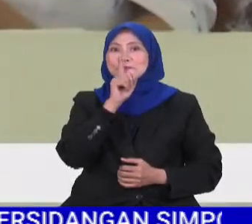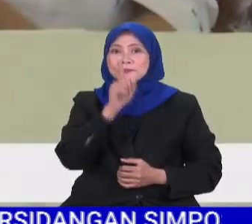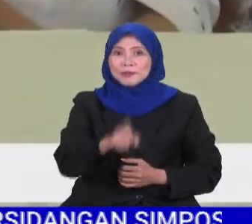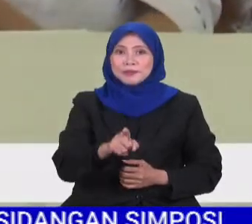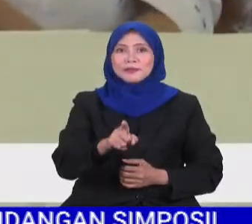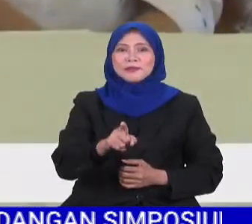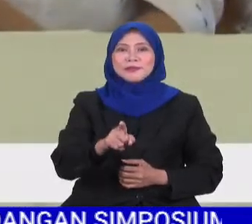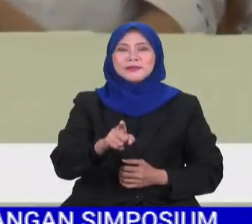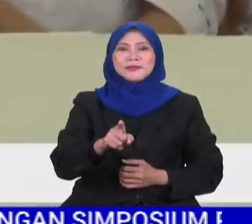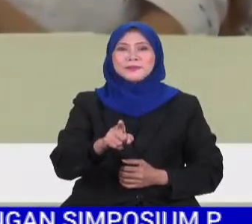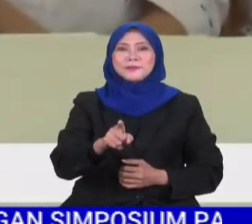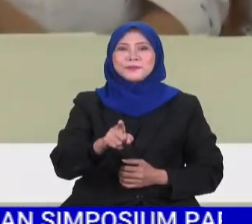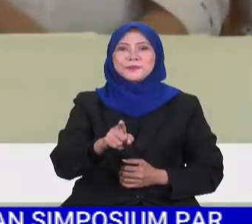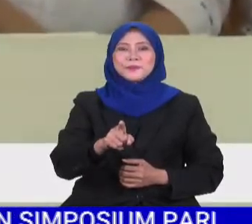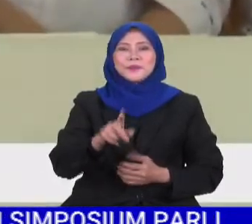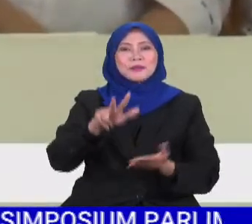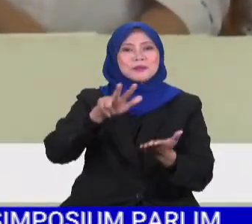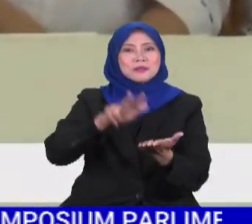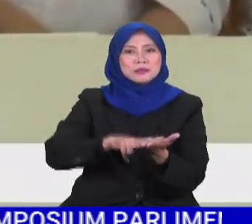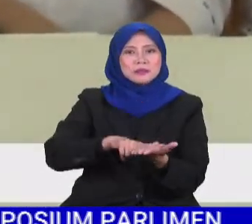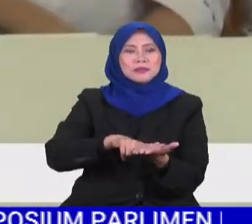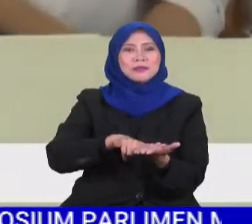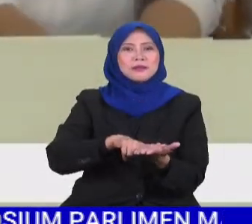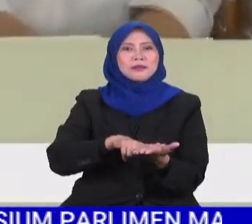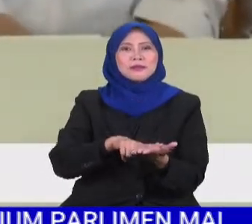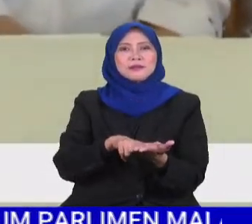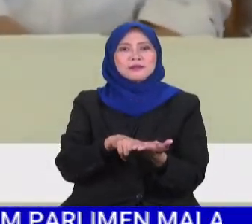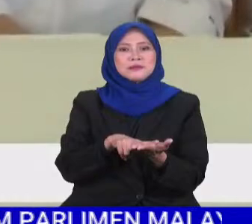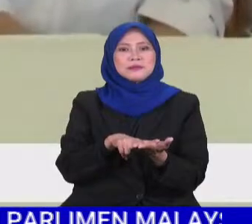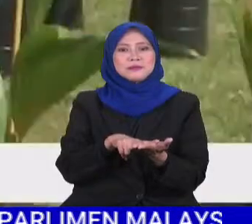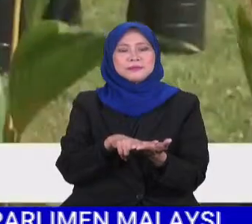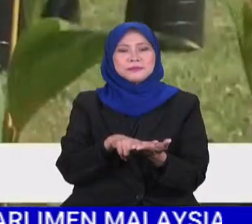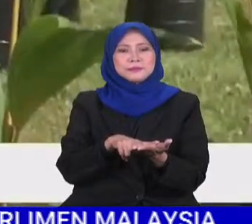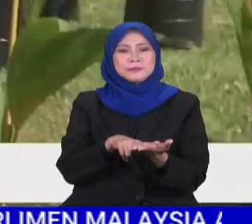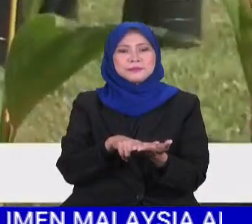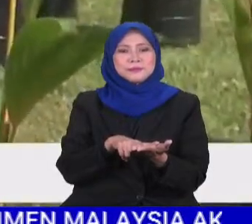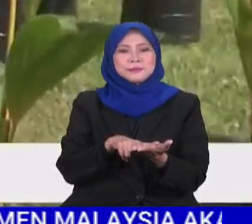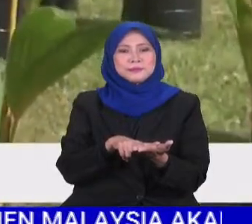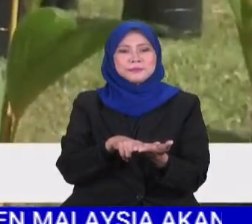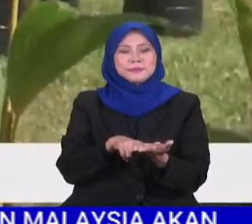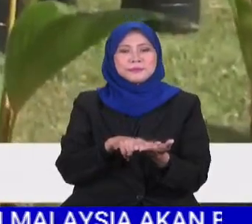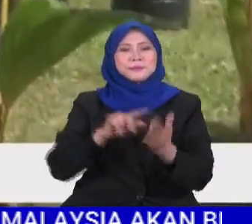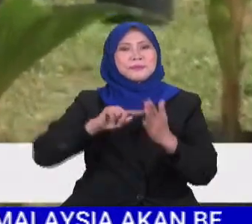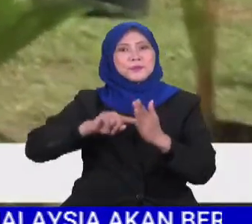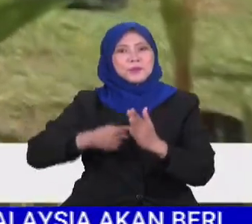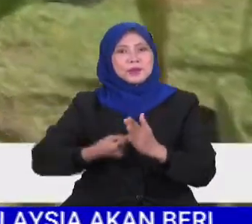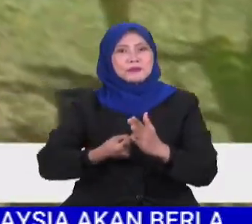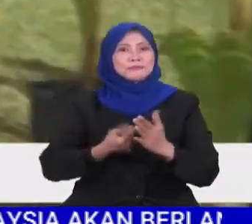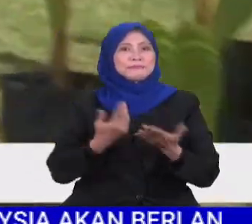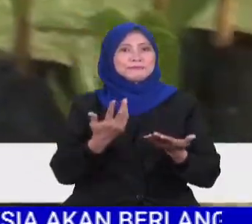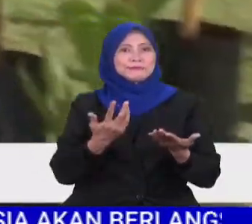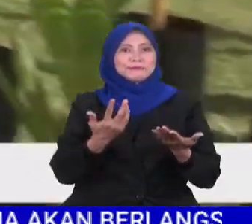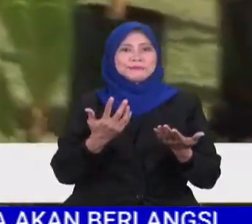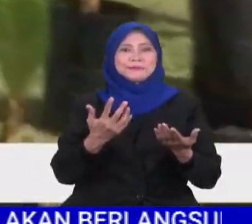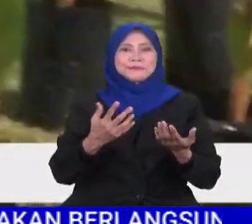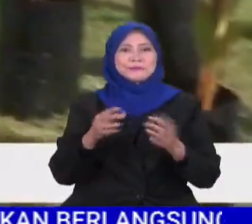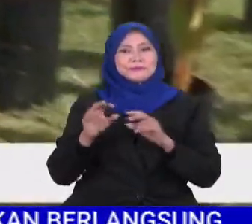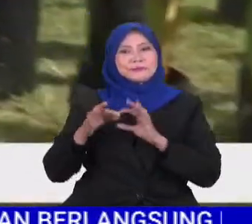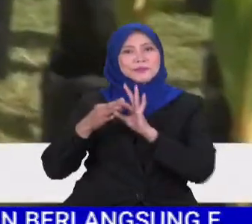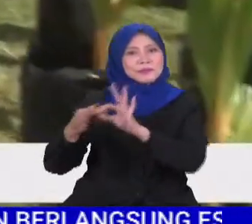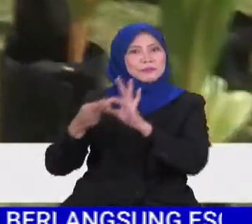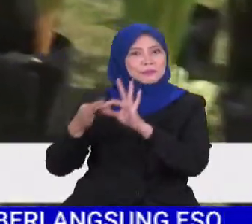ketulinan untuk mengisahkan mempastikan ketulinan bibit-bibit dan kelapa itu dan